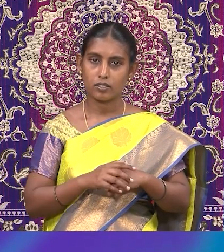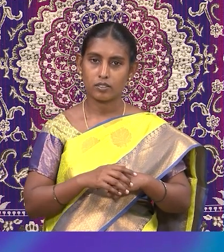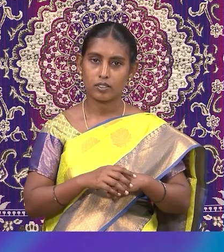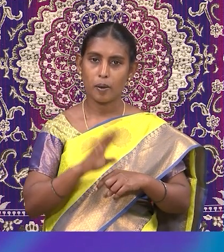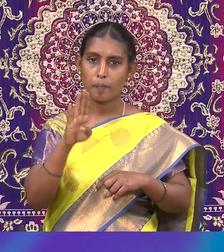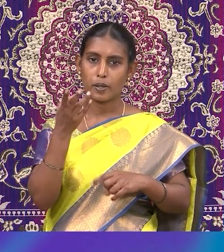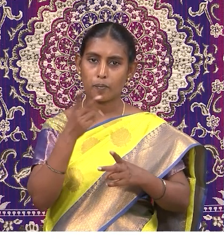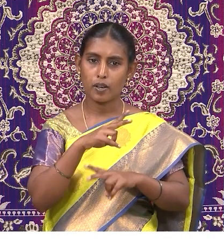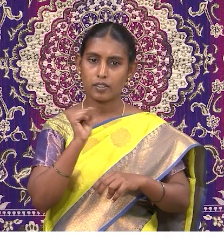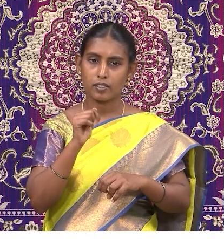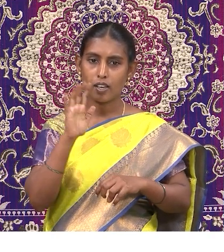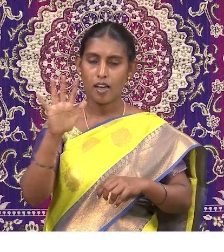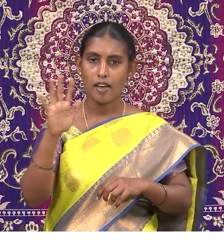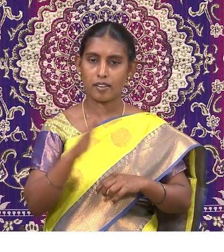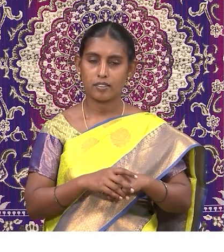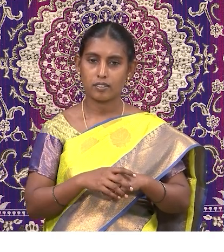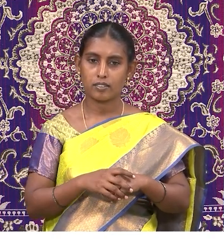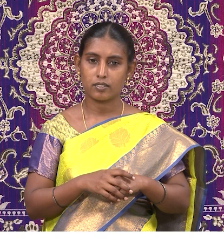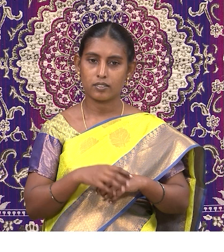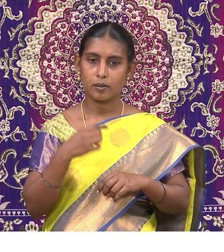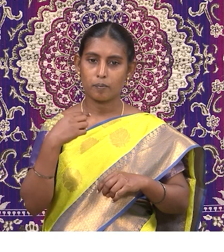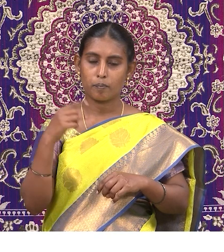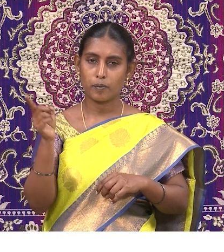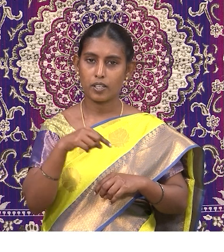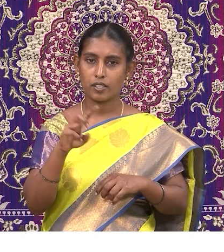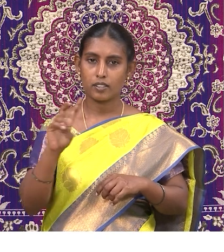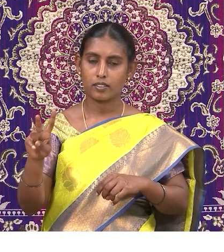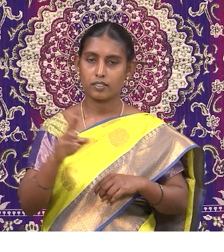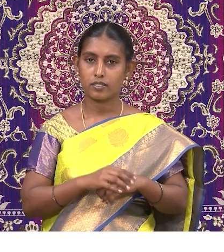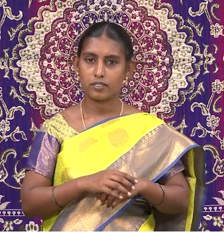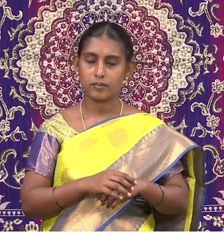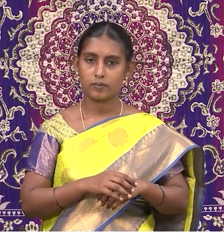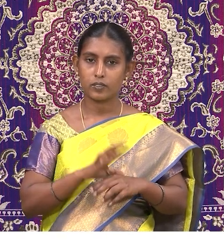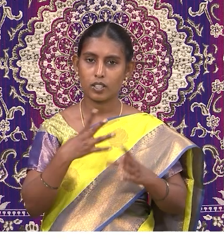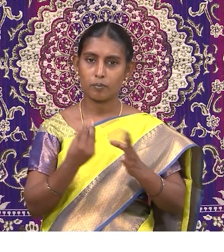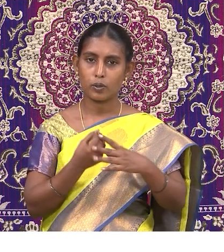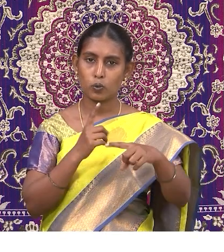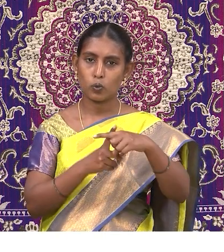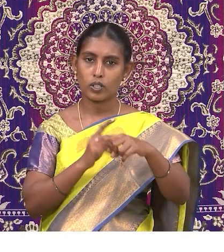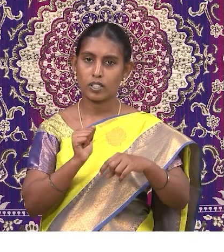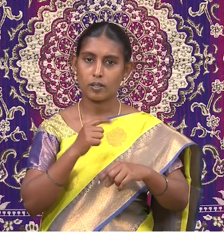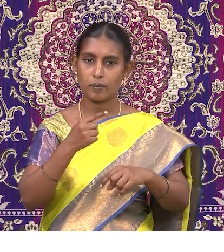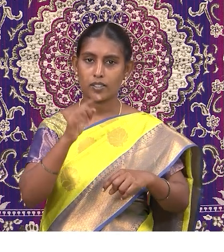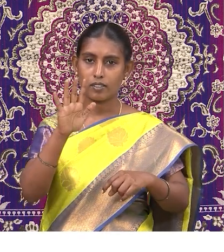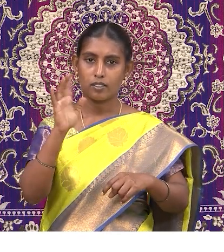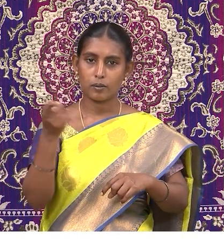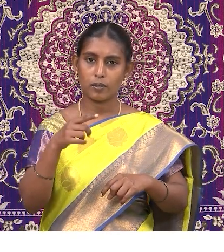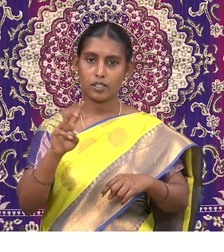−b பல என்ன எழுதணும், 5, ஏவுக்கு பல 2. அப்போ மூலங்களின் கூடுதல் பலன் −5/2